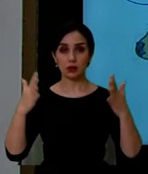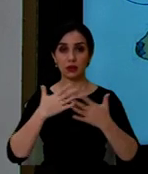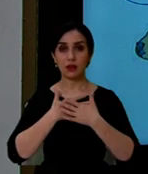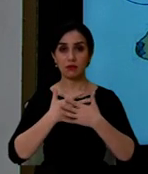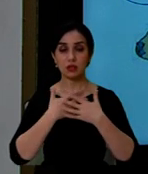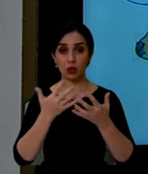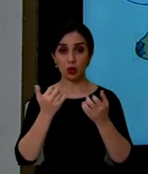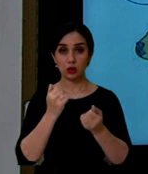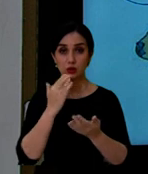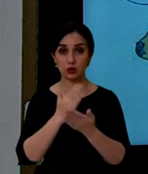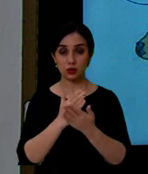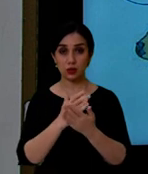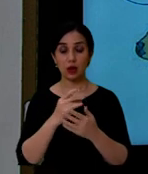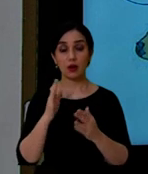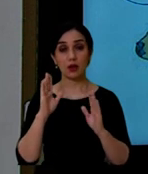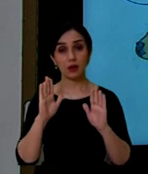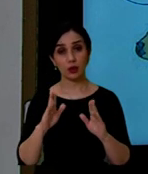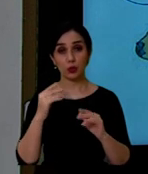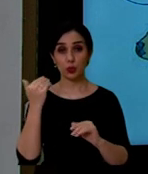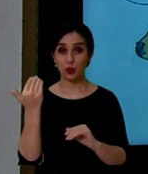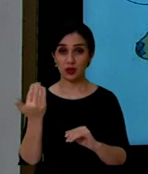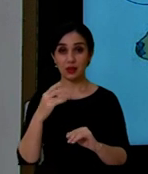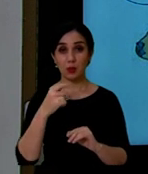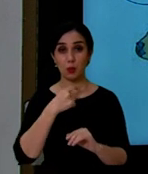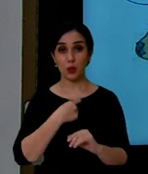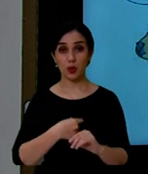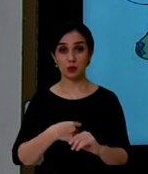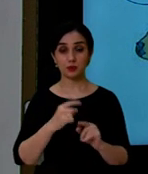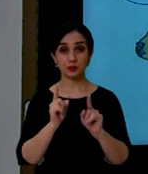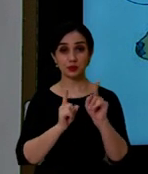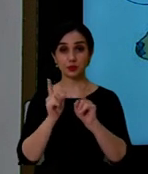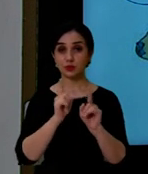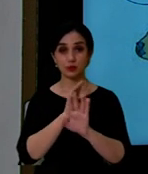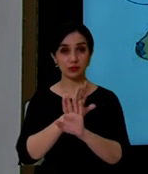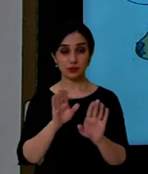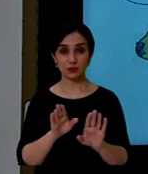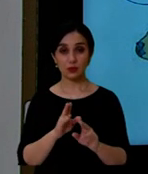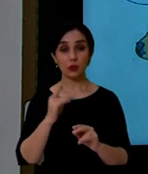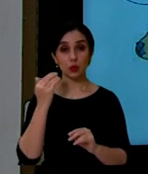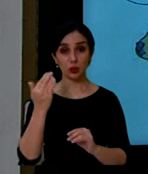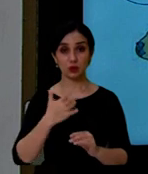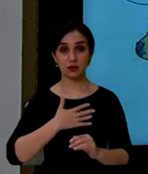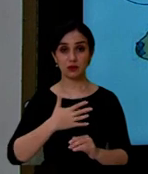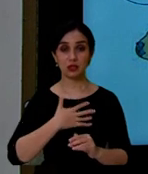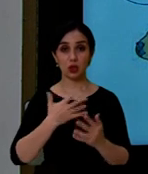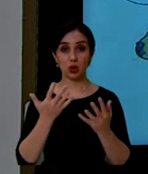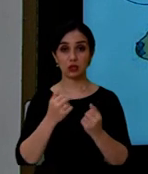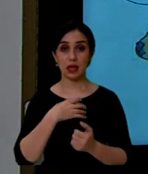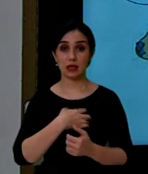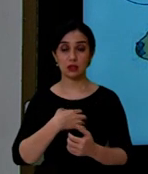olish yuzasiga ega. Lekin ularda bronxlar shoxlanmaydi. Nafas olish